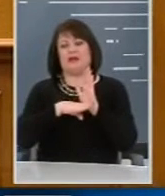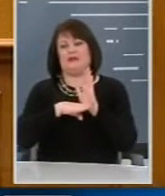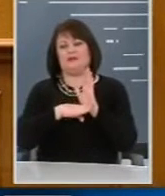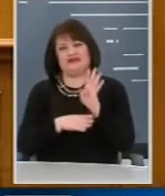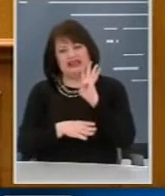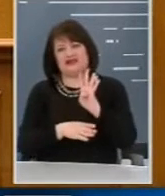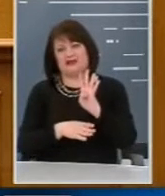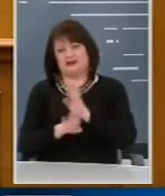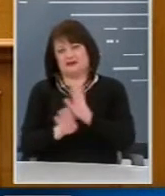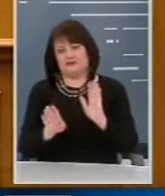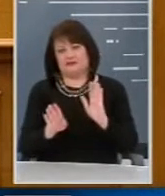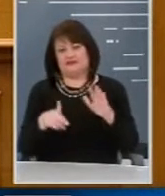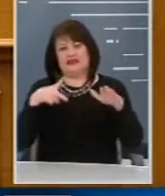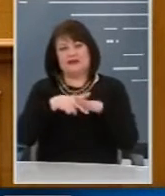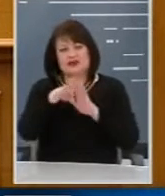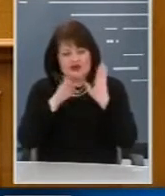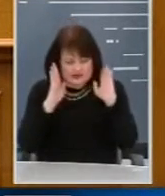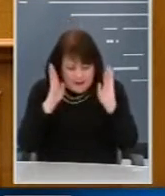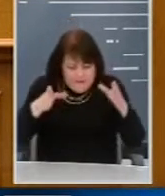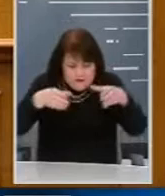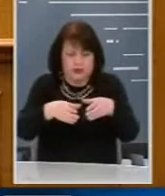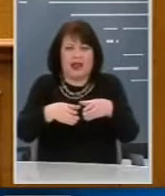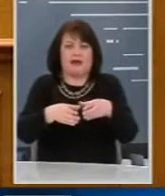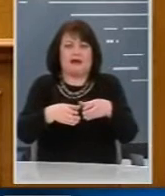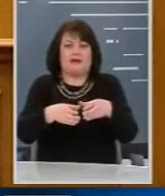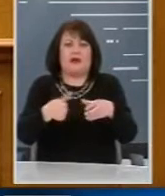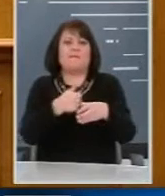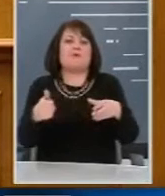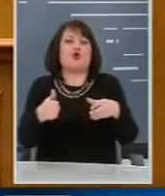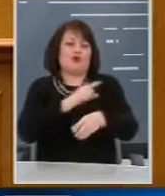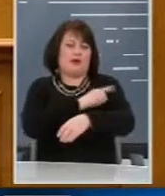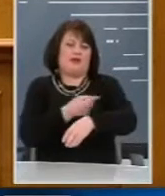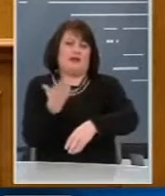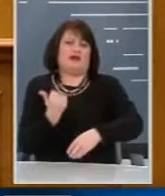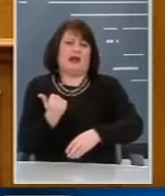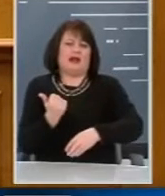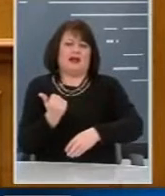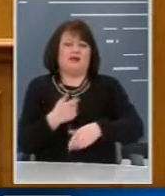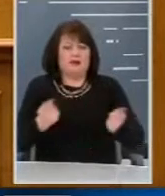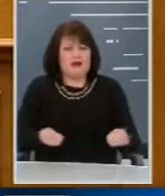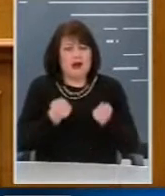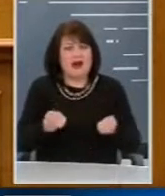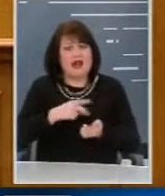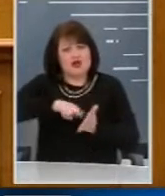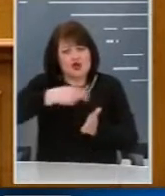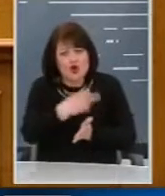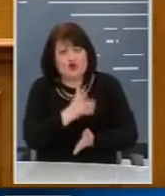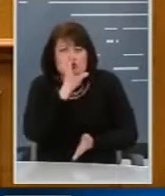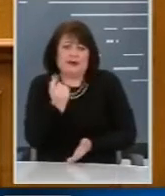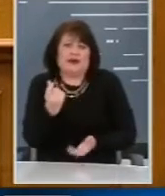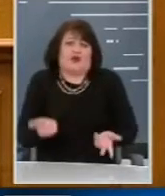ένα τραπεζικό σύστημα υπερσυγκεντρωμένο και μάλιστα ανίκανο να επιτελέσει το ρόλο του στην πραγματική